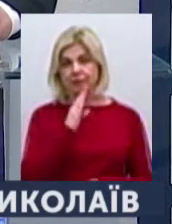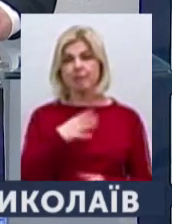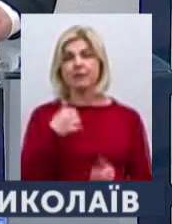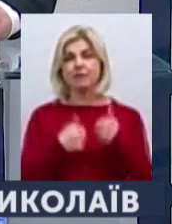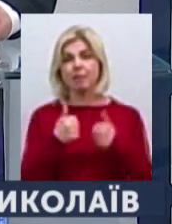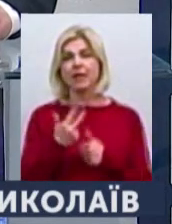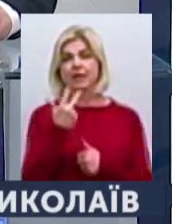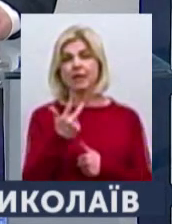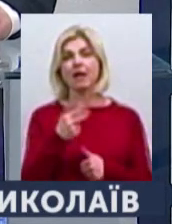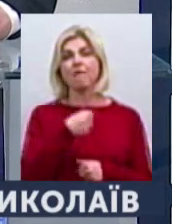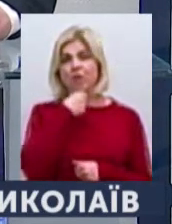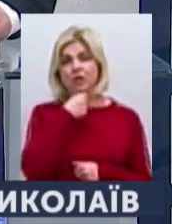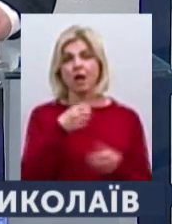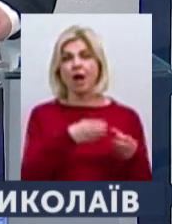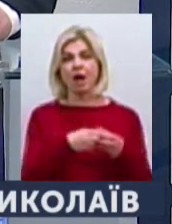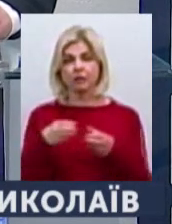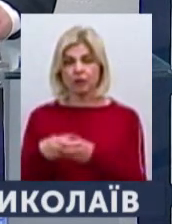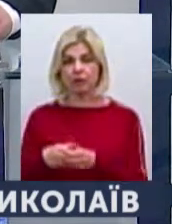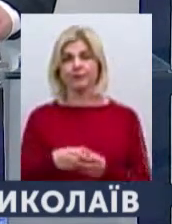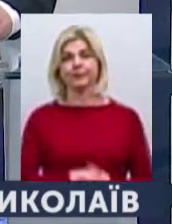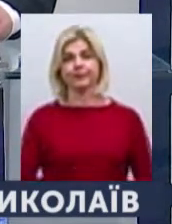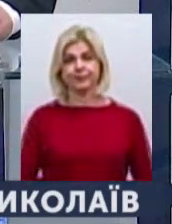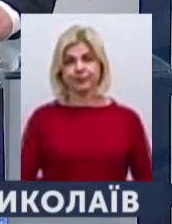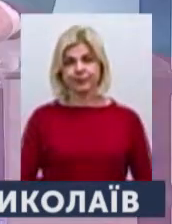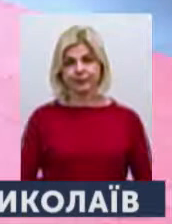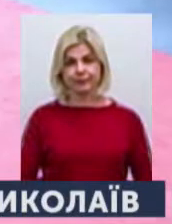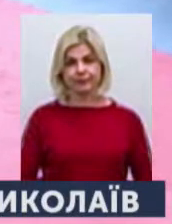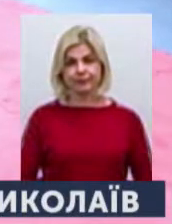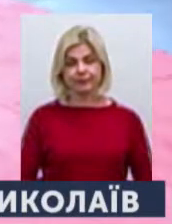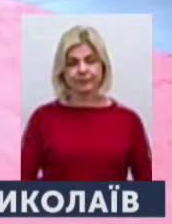– від 2008 до 2013 року народження.